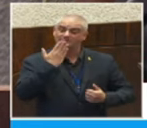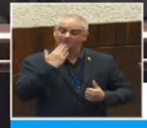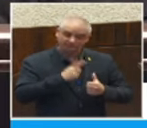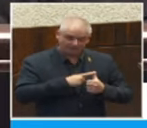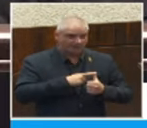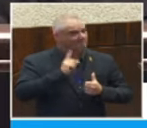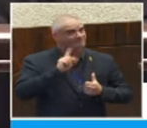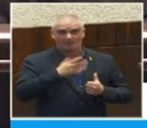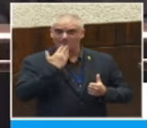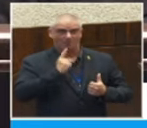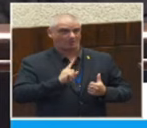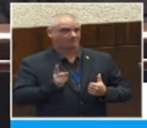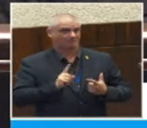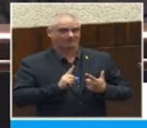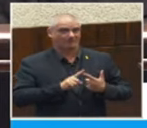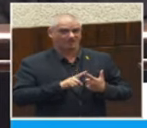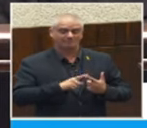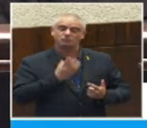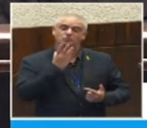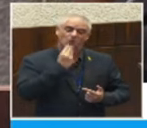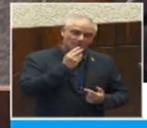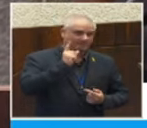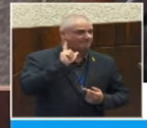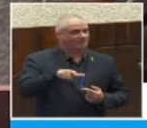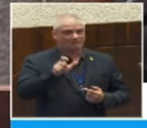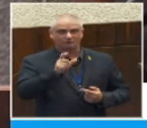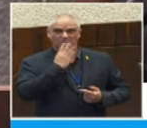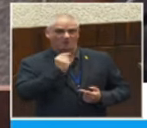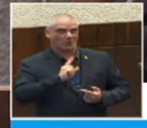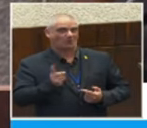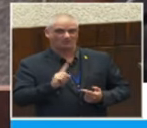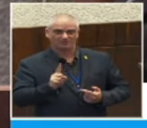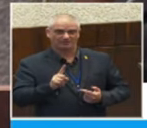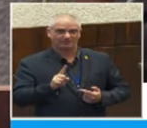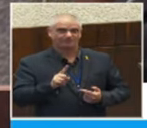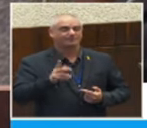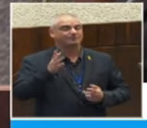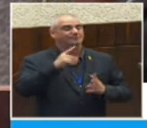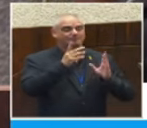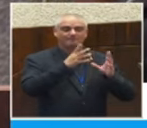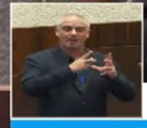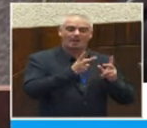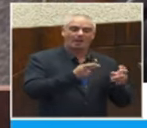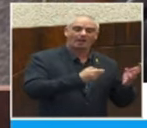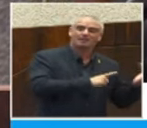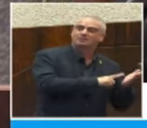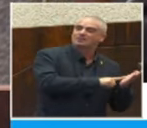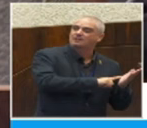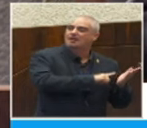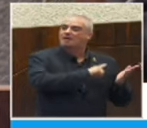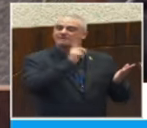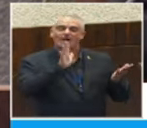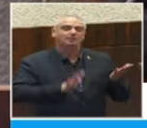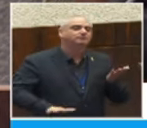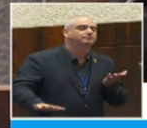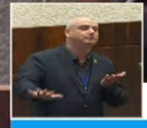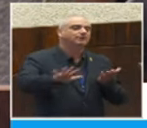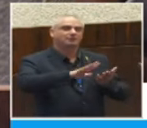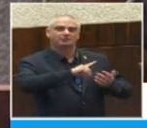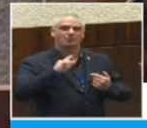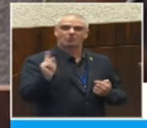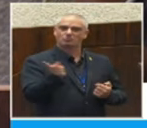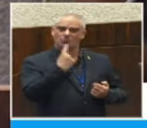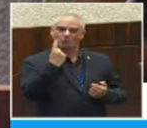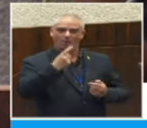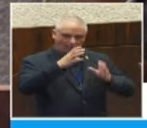ישראלים, יהודים ושאינם יהודים, מבואנוס איירס ועד לרחבי המזרח התיכון כולו, חסן